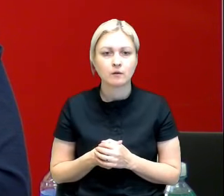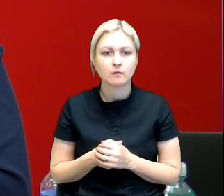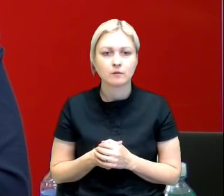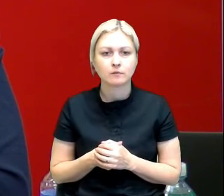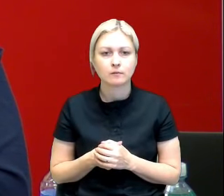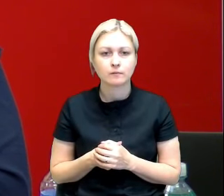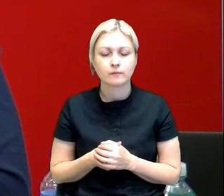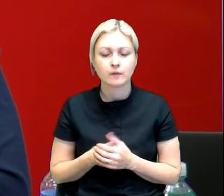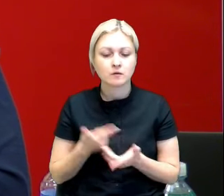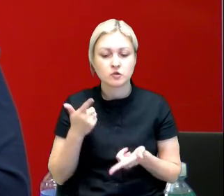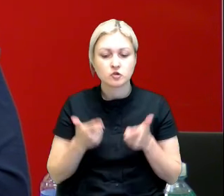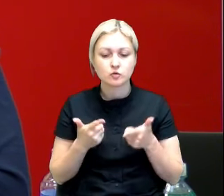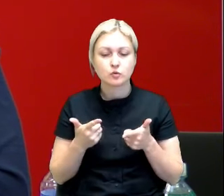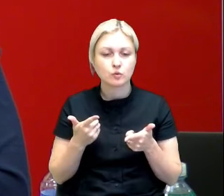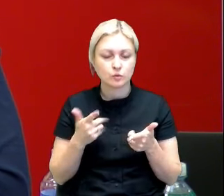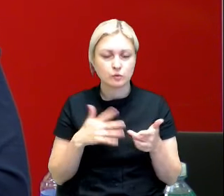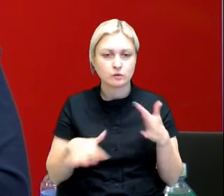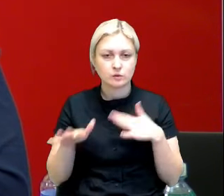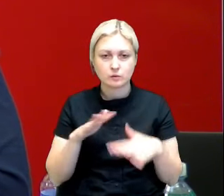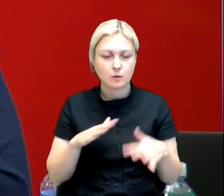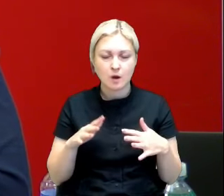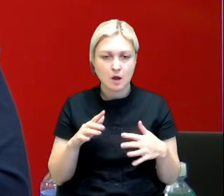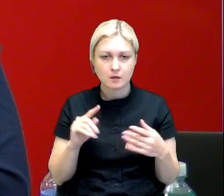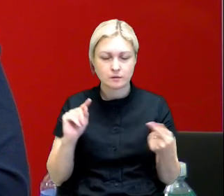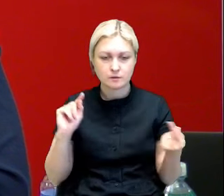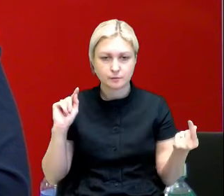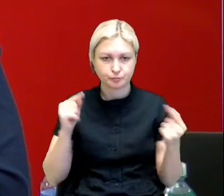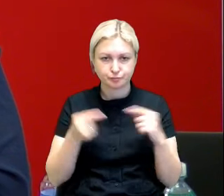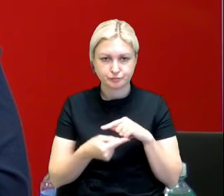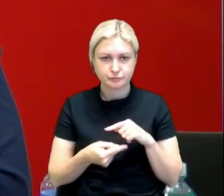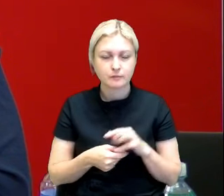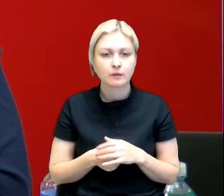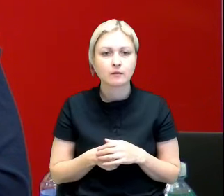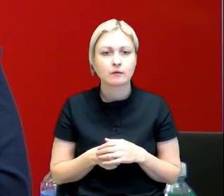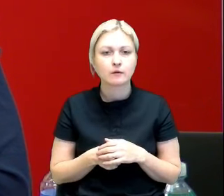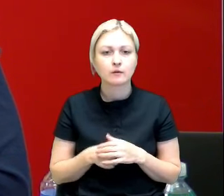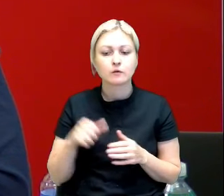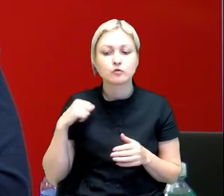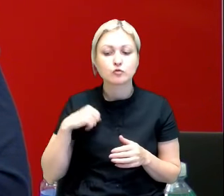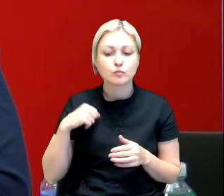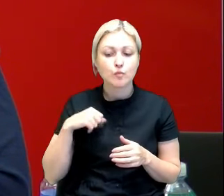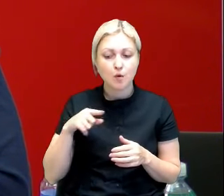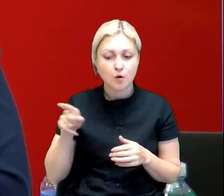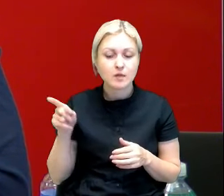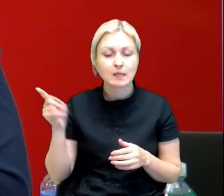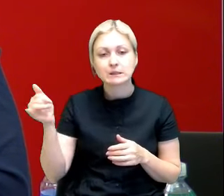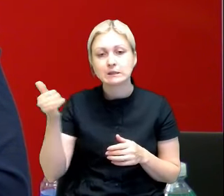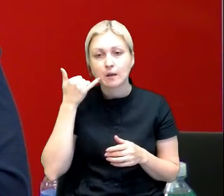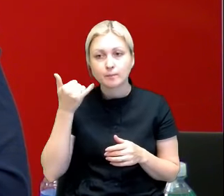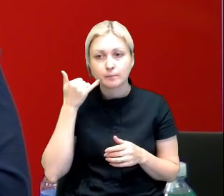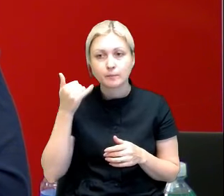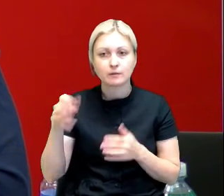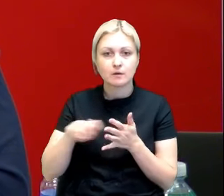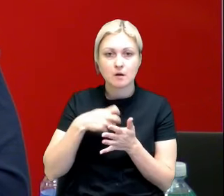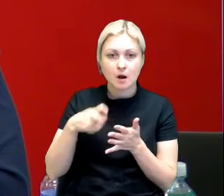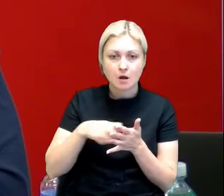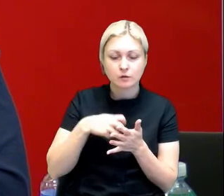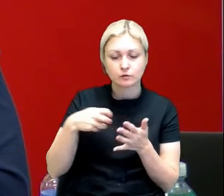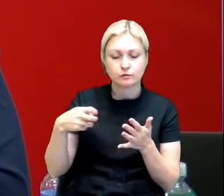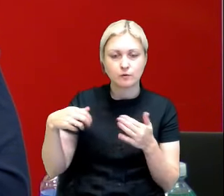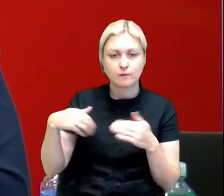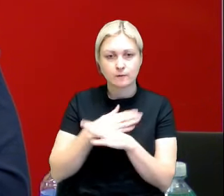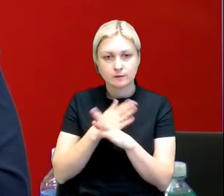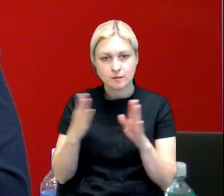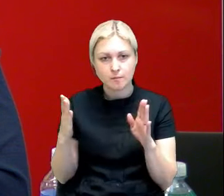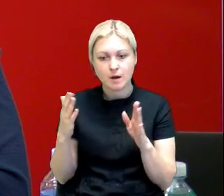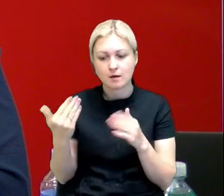tikrove visiškai pasasilenkia su tikrove nes žmonės skambina rašo žinutes ir dieną ir naktį ir kreipiasi į